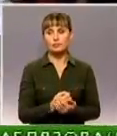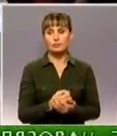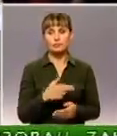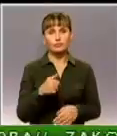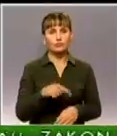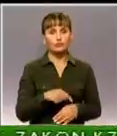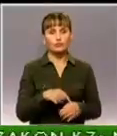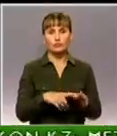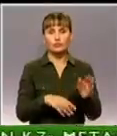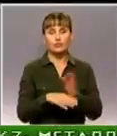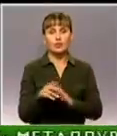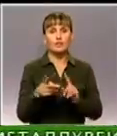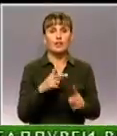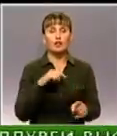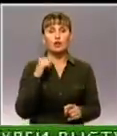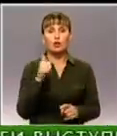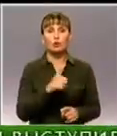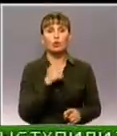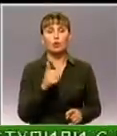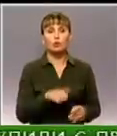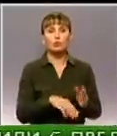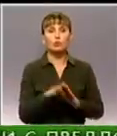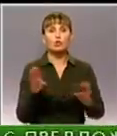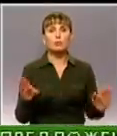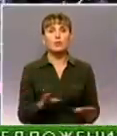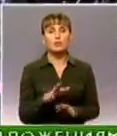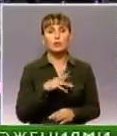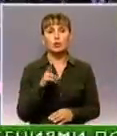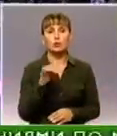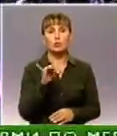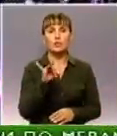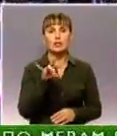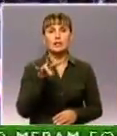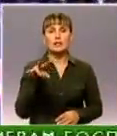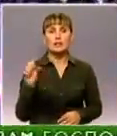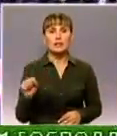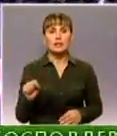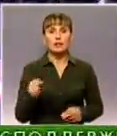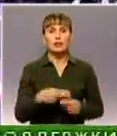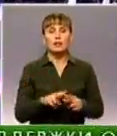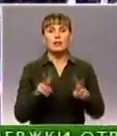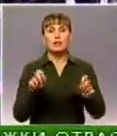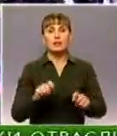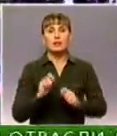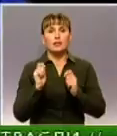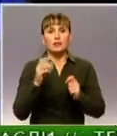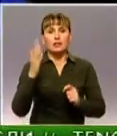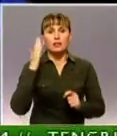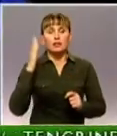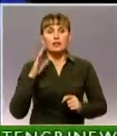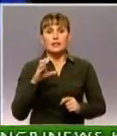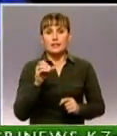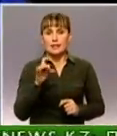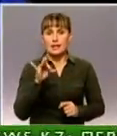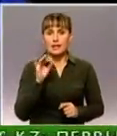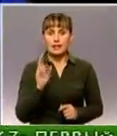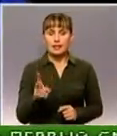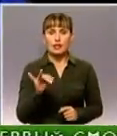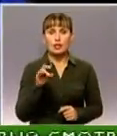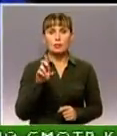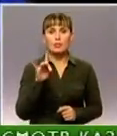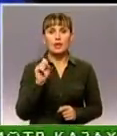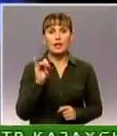спасибо большое. Второй год подряд лучшей певицей стала Луина. Звание «Прорыв года» досталось талантливому Серику Ибрагимову.